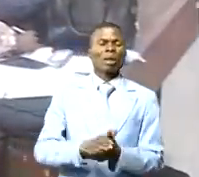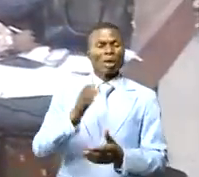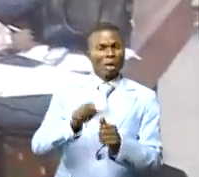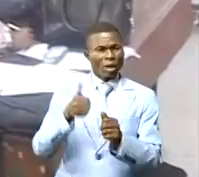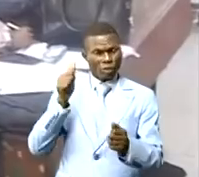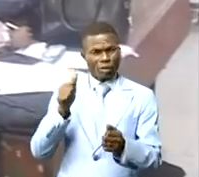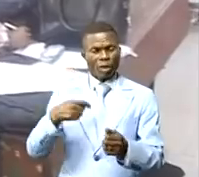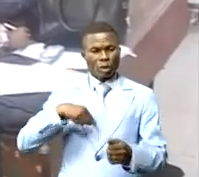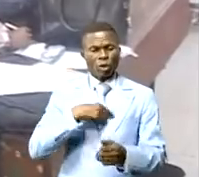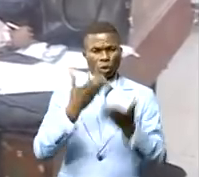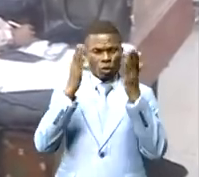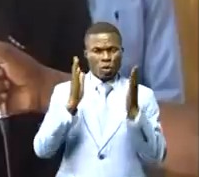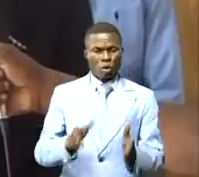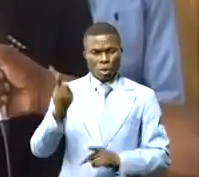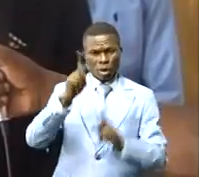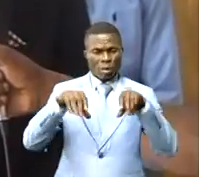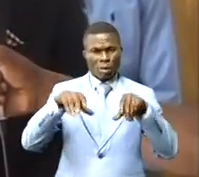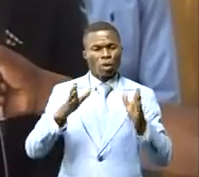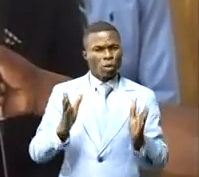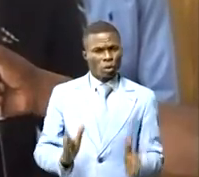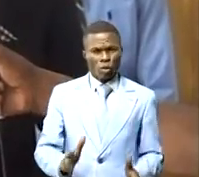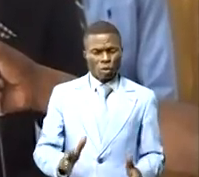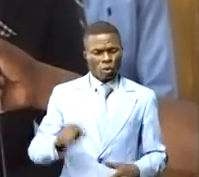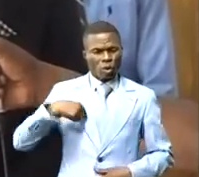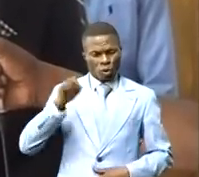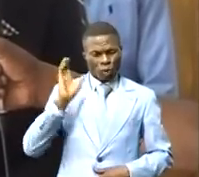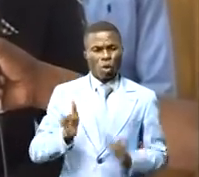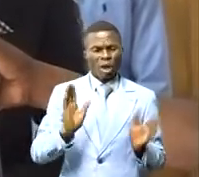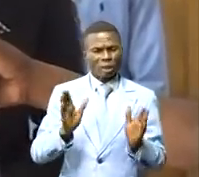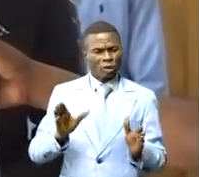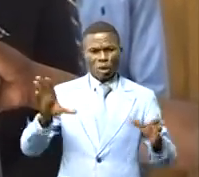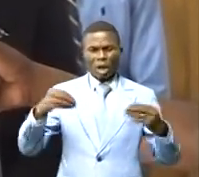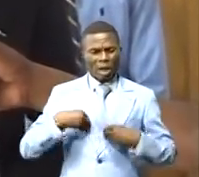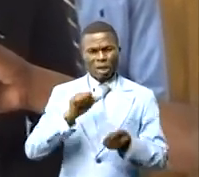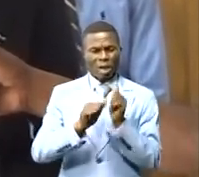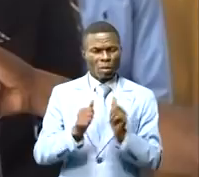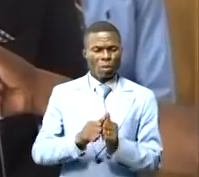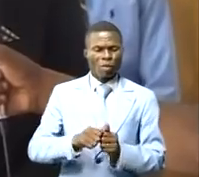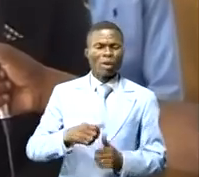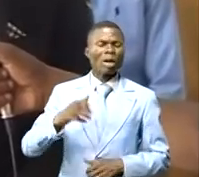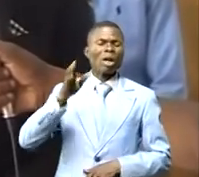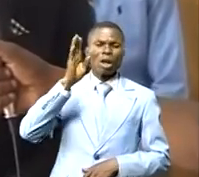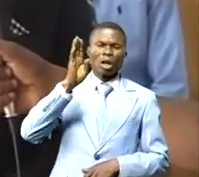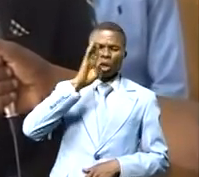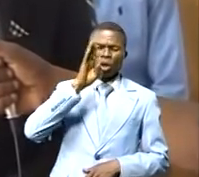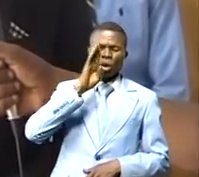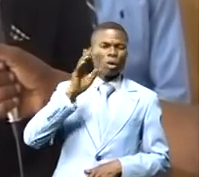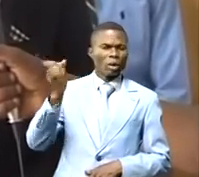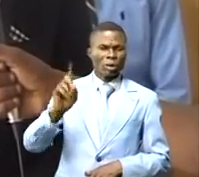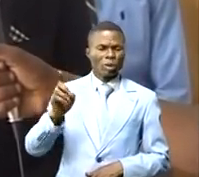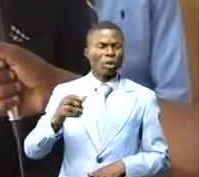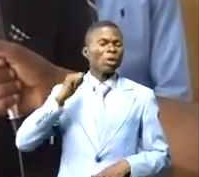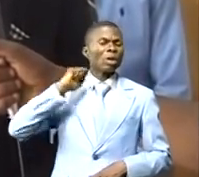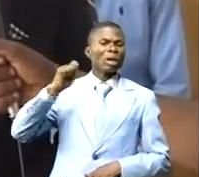nous, tant qu'étudiants et citoyens congolais, on doit faire attention. C'est pourquoi j'ai fait appel aux citoyens congolais d'avoir